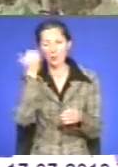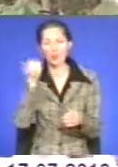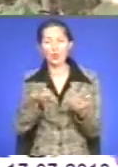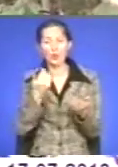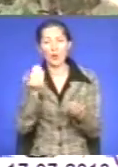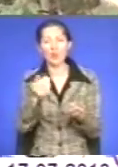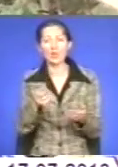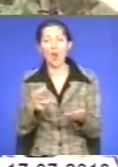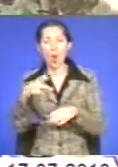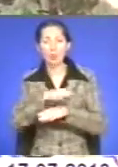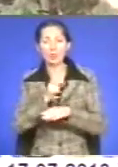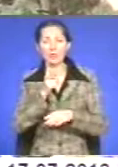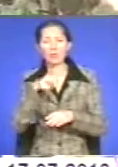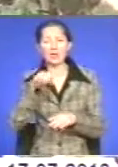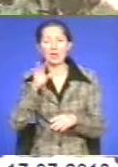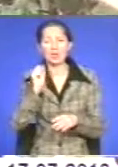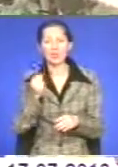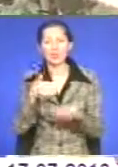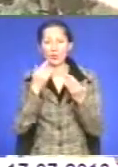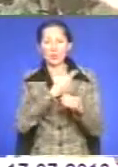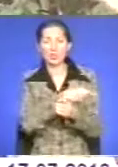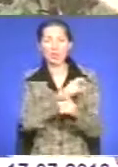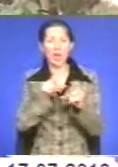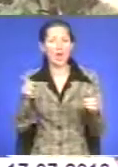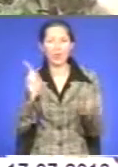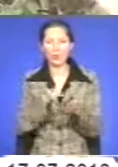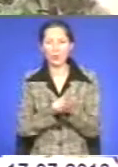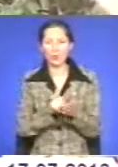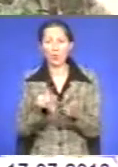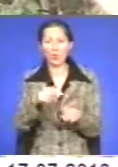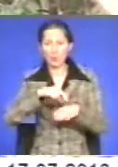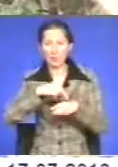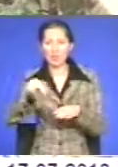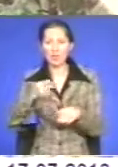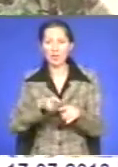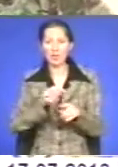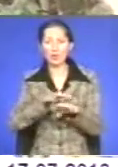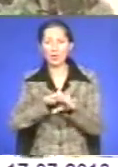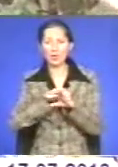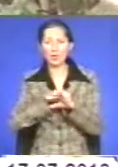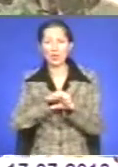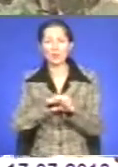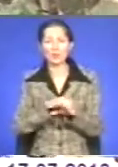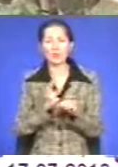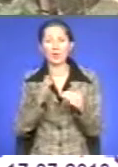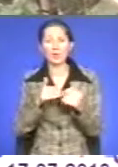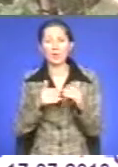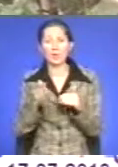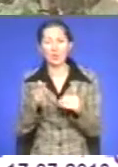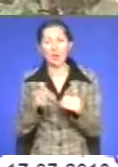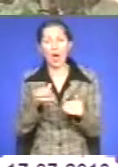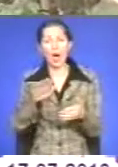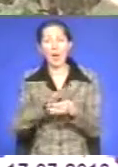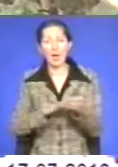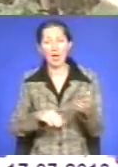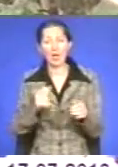звернутися в лікувально-профілактичний заклад, по першу чергу, для того, щоб видалити цього кліща фахово, а надалі